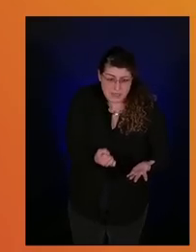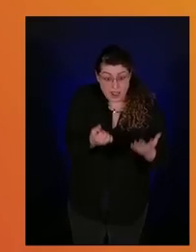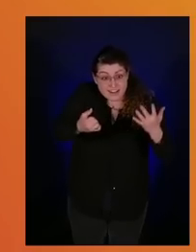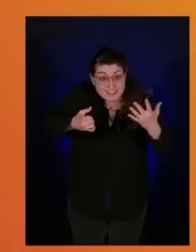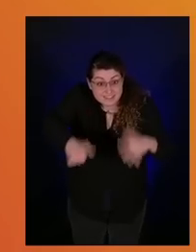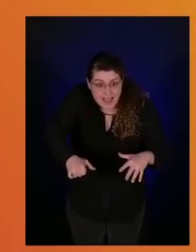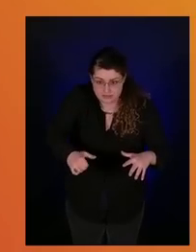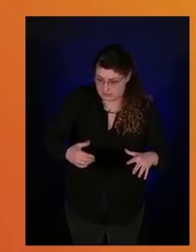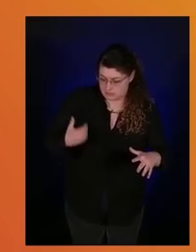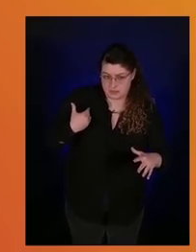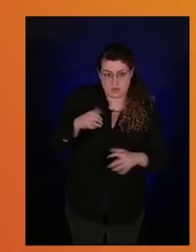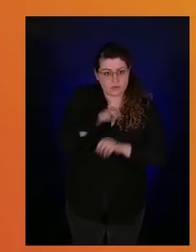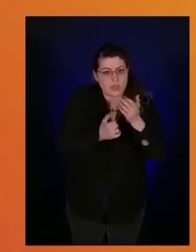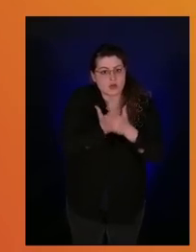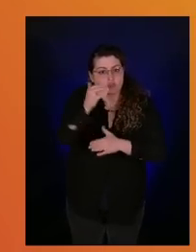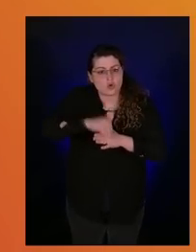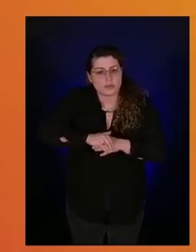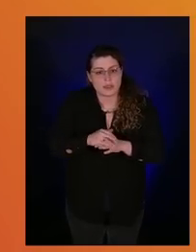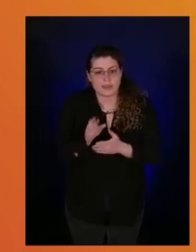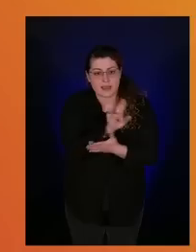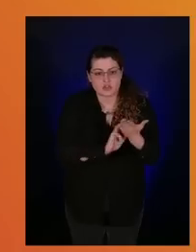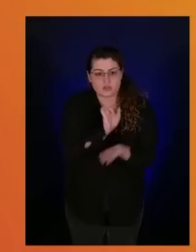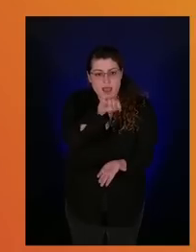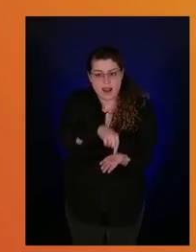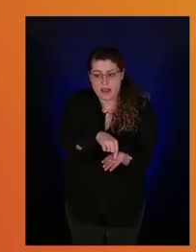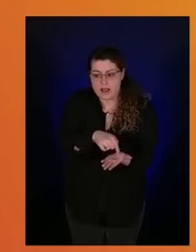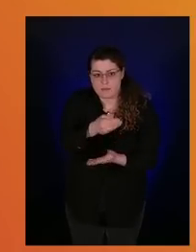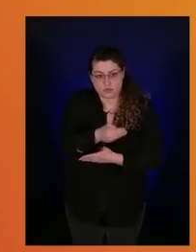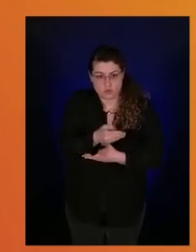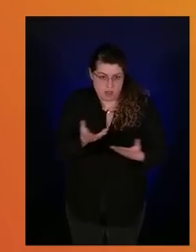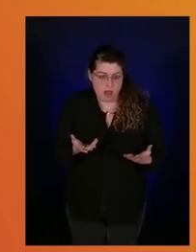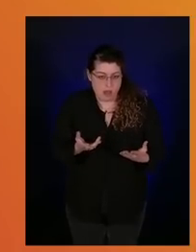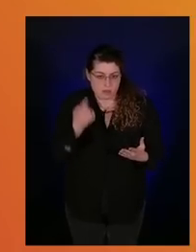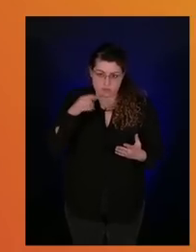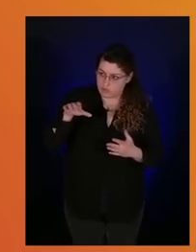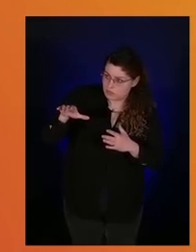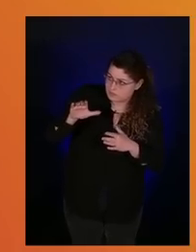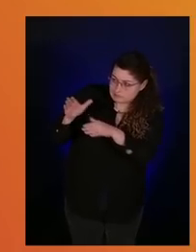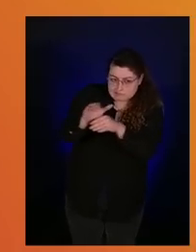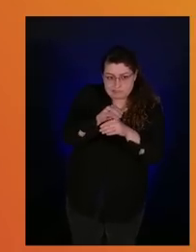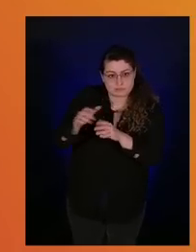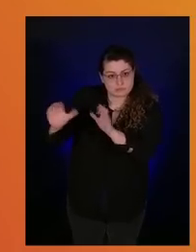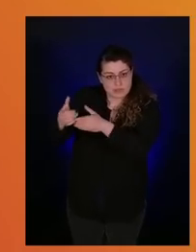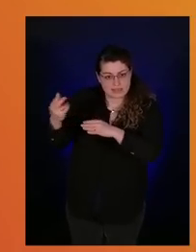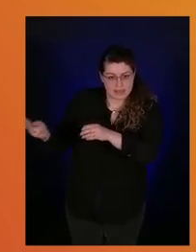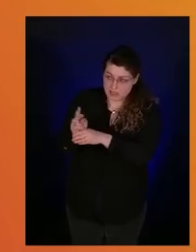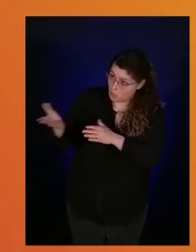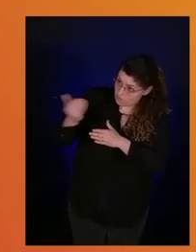avait organisé une journée régionale à Montauban en invitant des délégations de toute la France sur cette